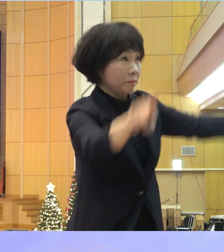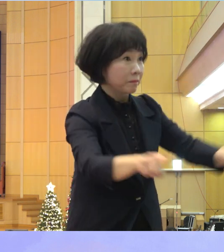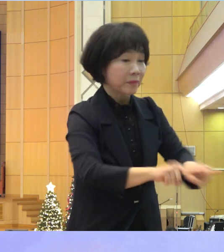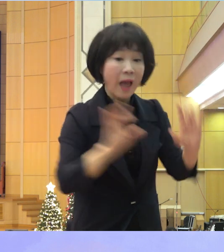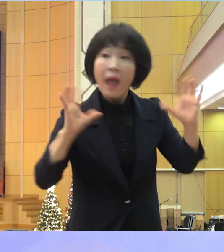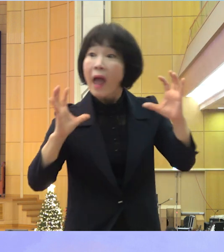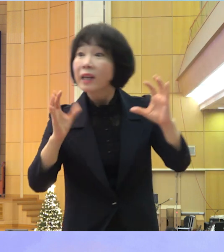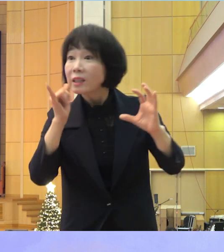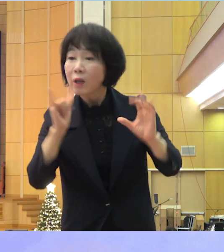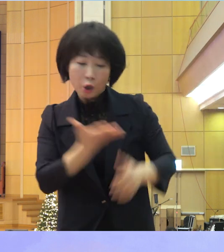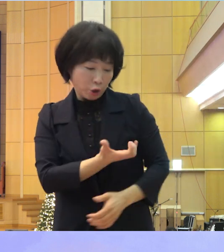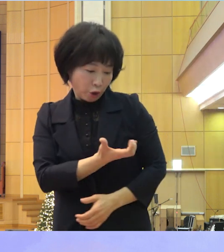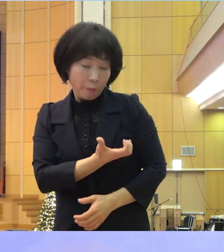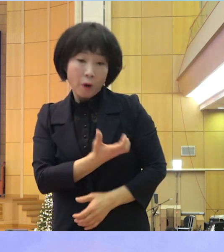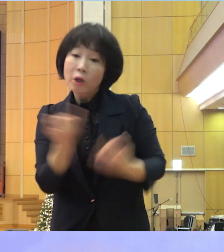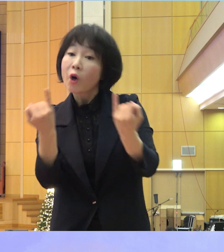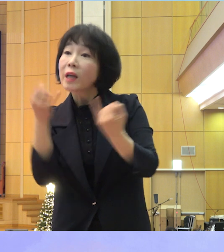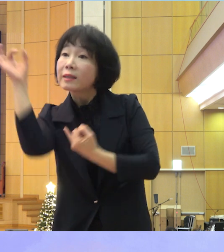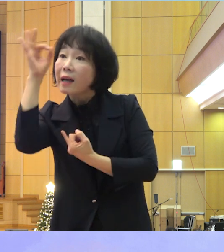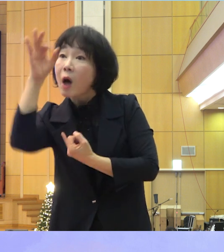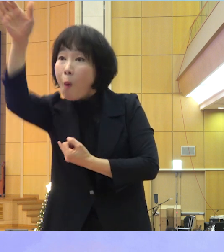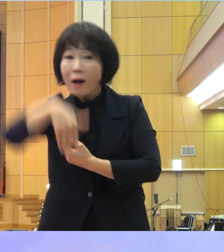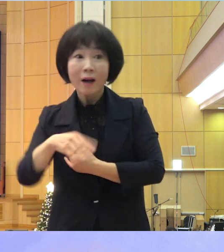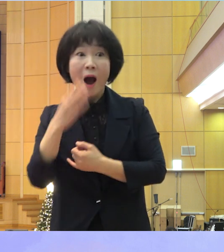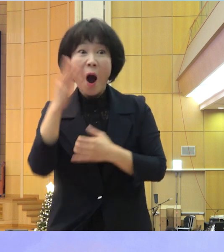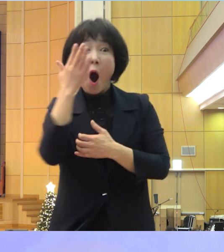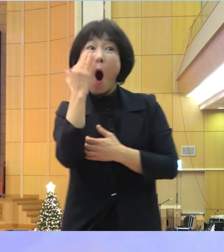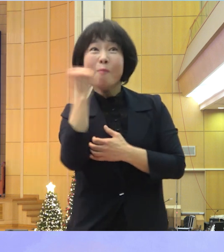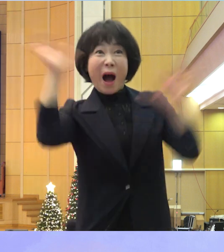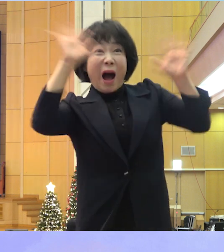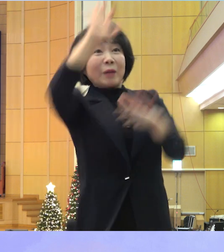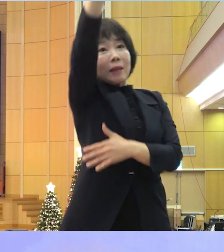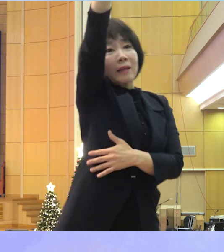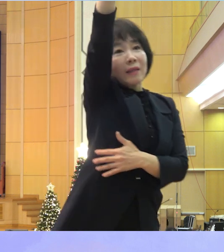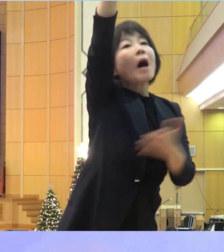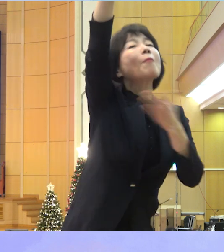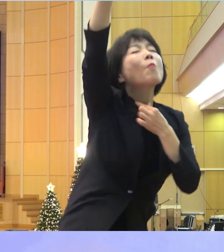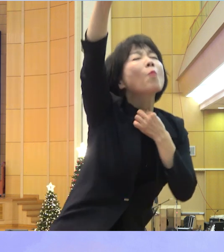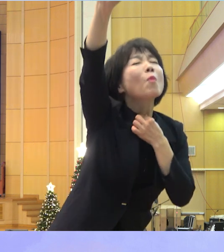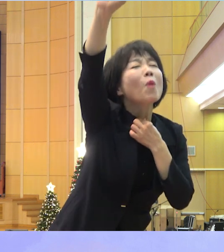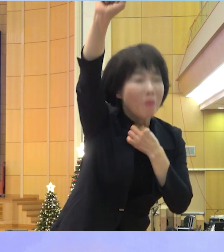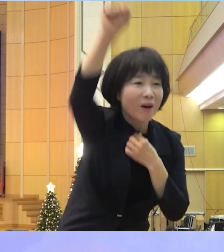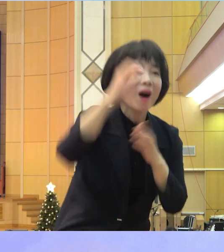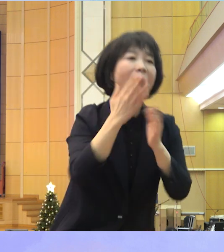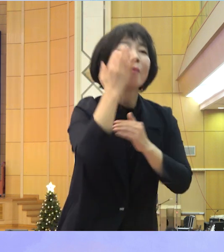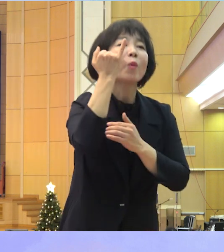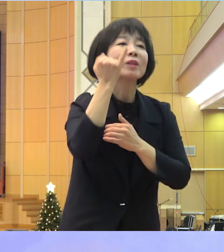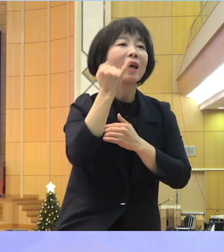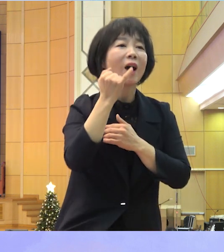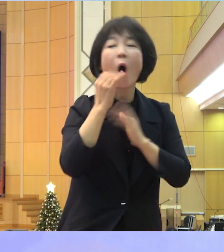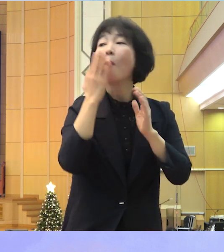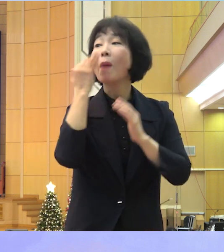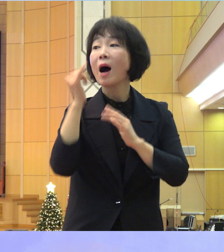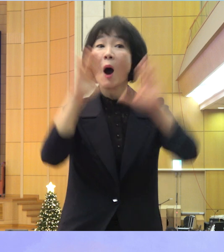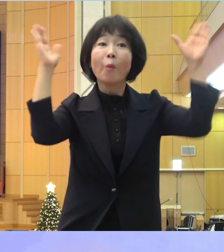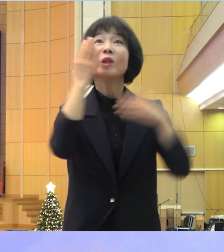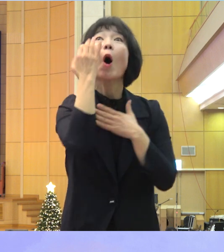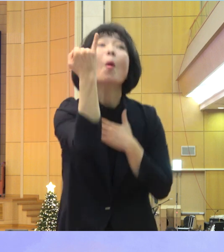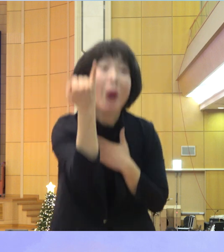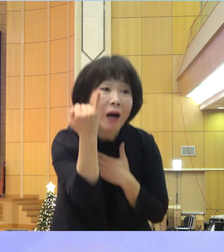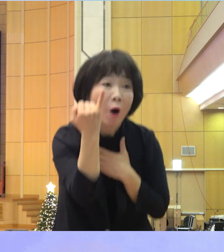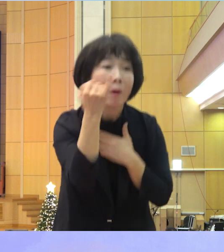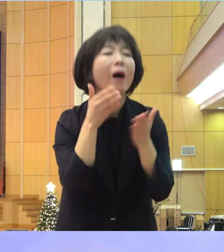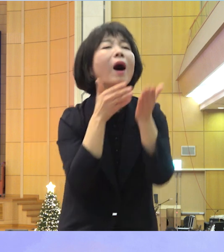유모를 구합니다. 그래서 모세 어머니가 일동으로 달려갔지 않았어? 그래가지고 자기 신청했더니 다른